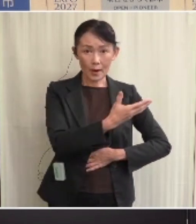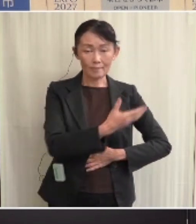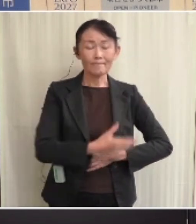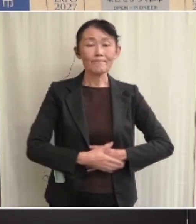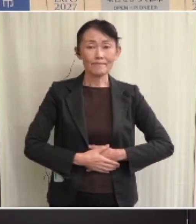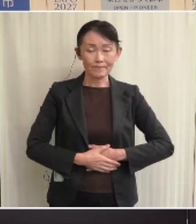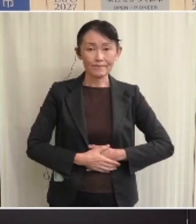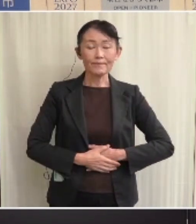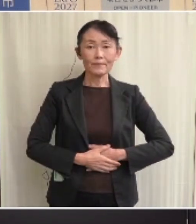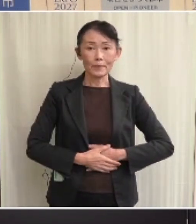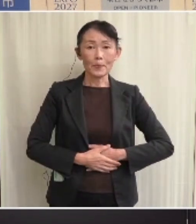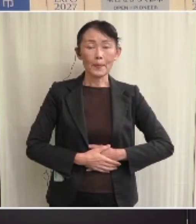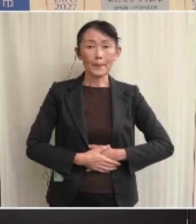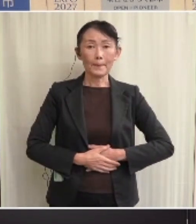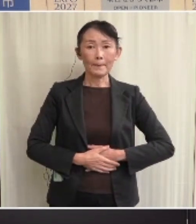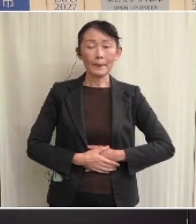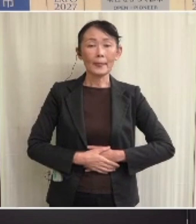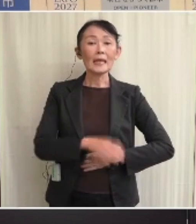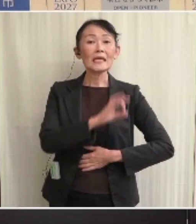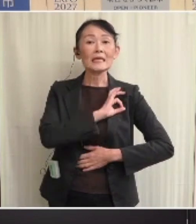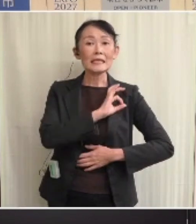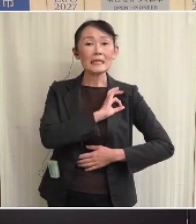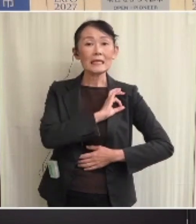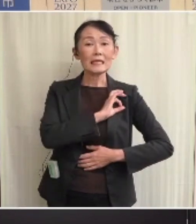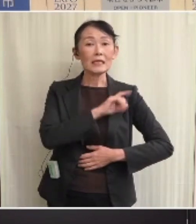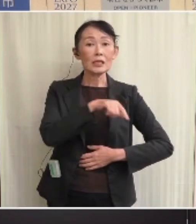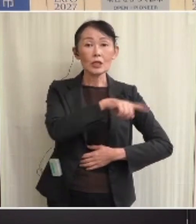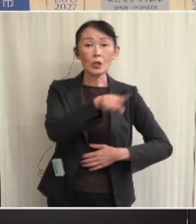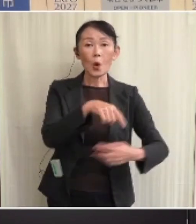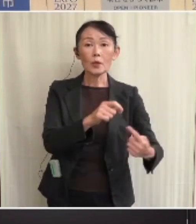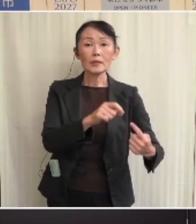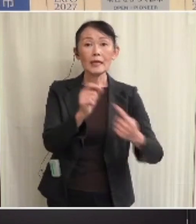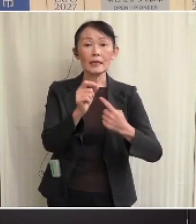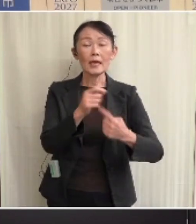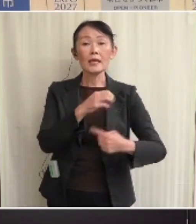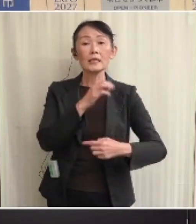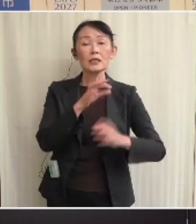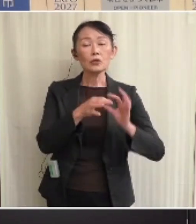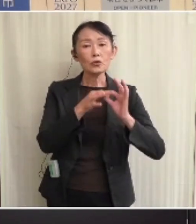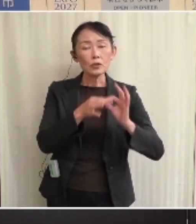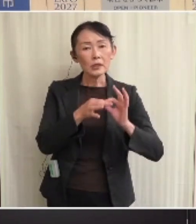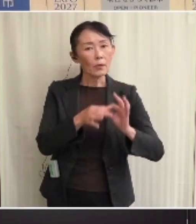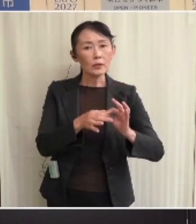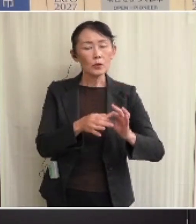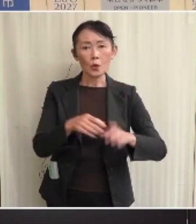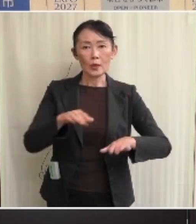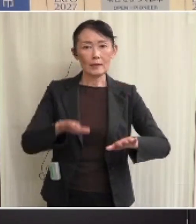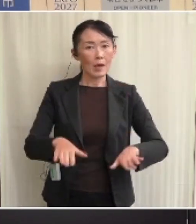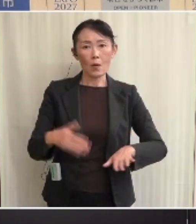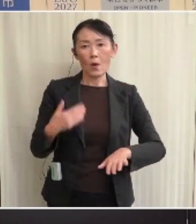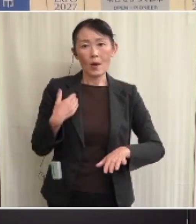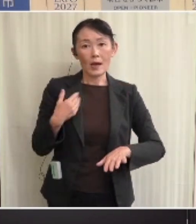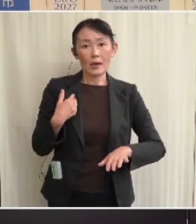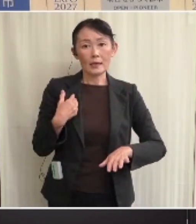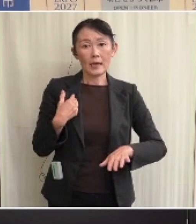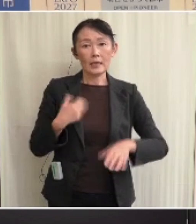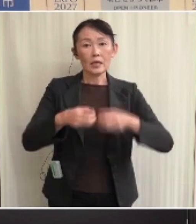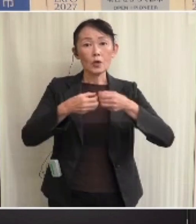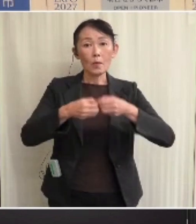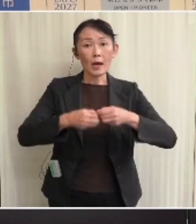い、質問ありがとうございます。まず委員の選定に関しては私承知をしておりませんので、詳細に関して